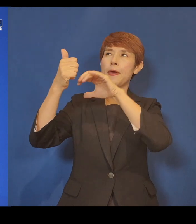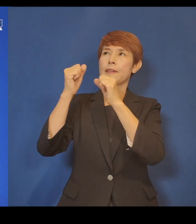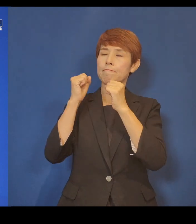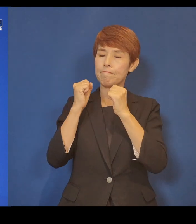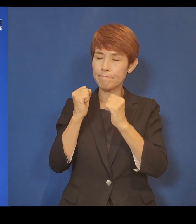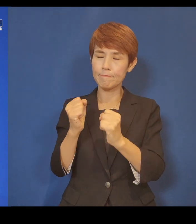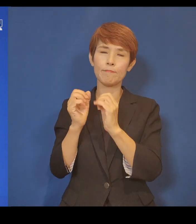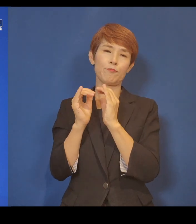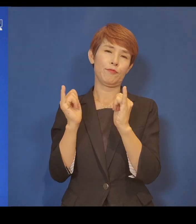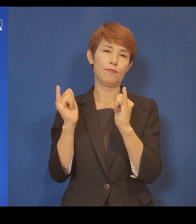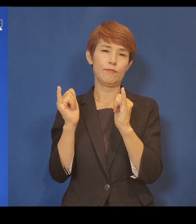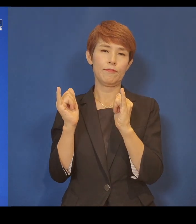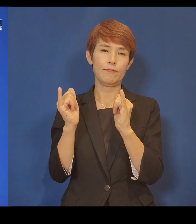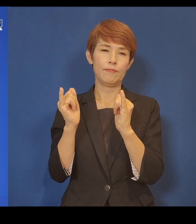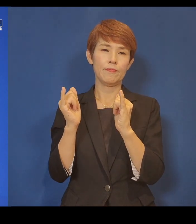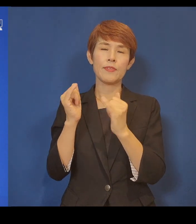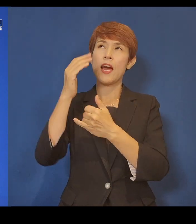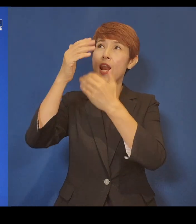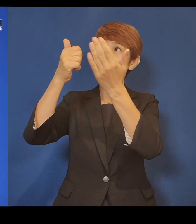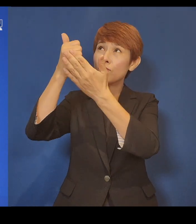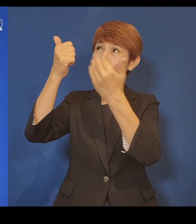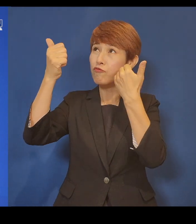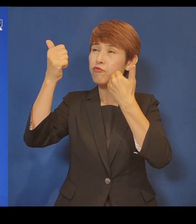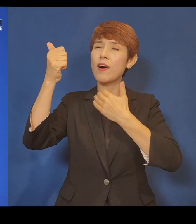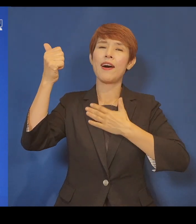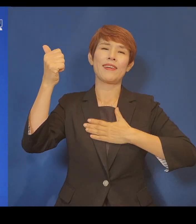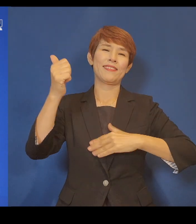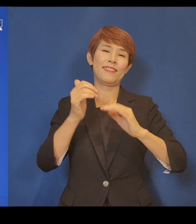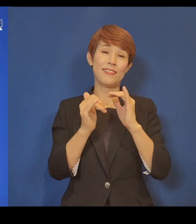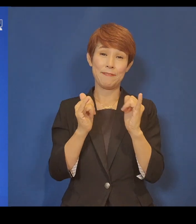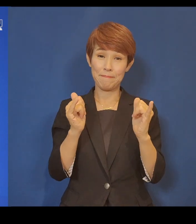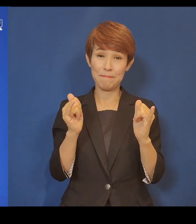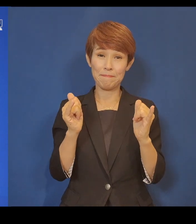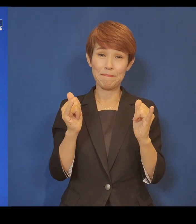사람, 하나님의 하나님 되심을 아는 사람,